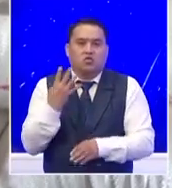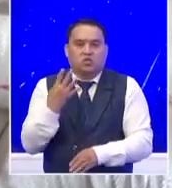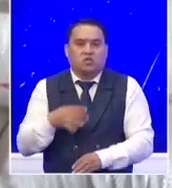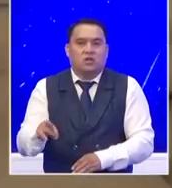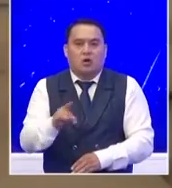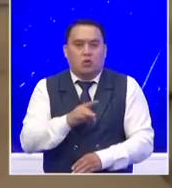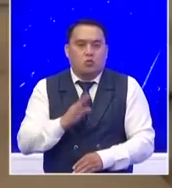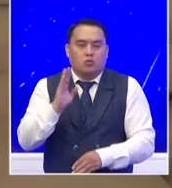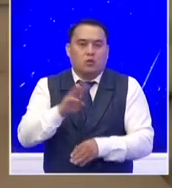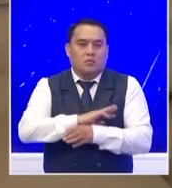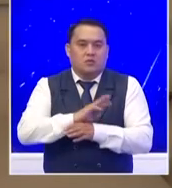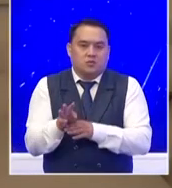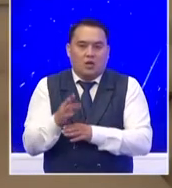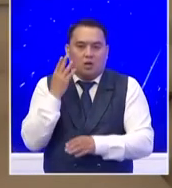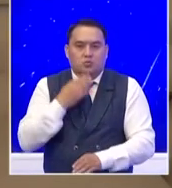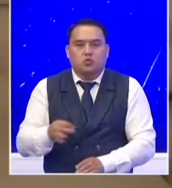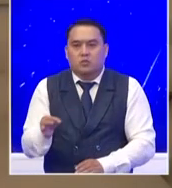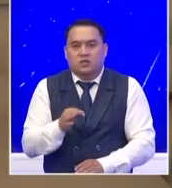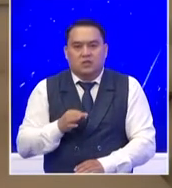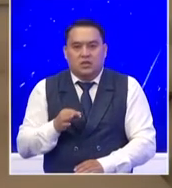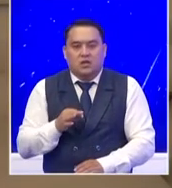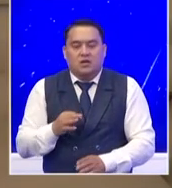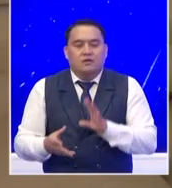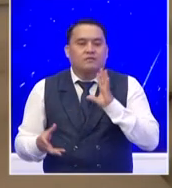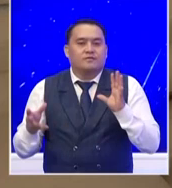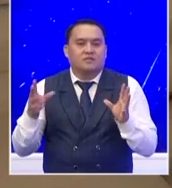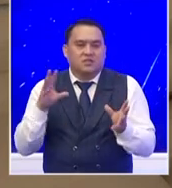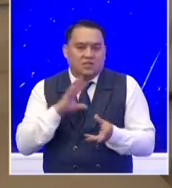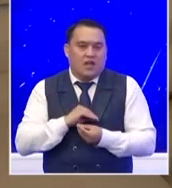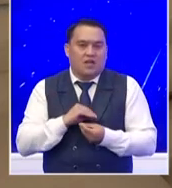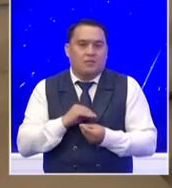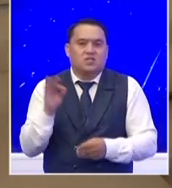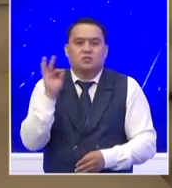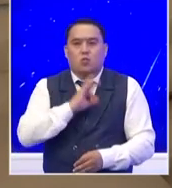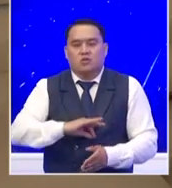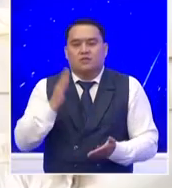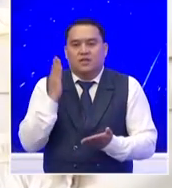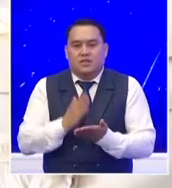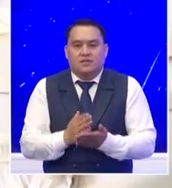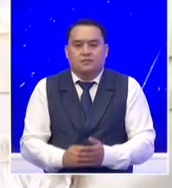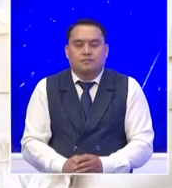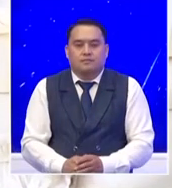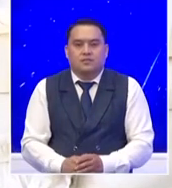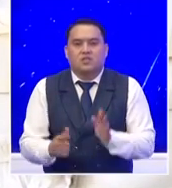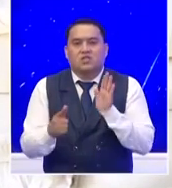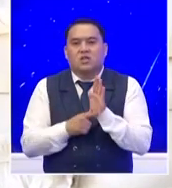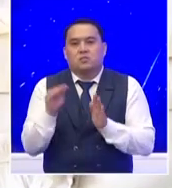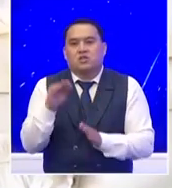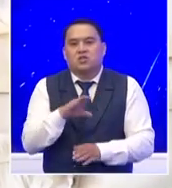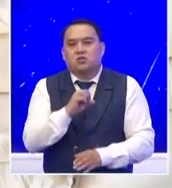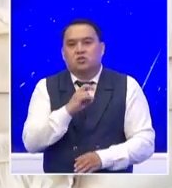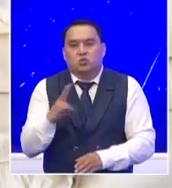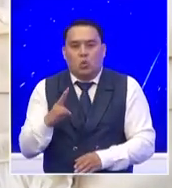будут охвачены по Алматинской области. Но в целом освоение идет. Более 7 тысяч тонн